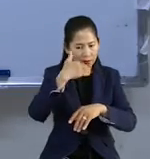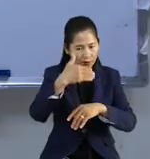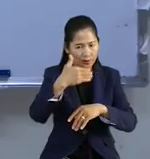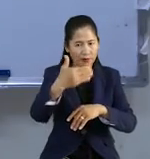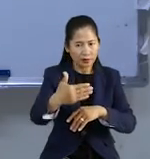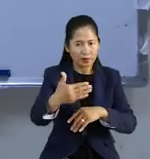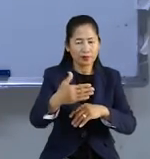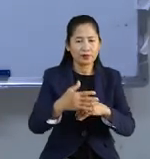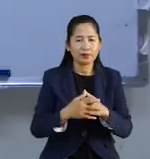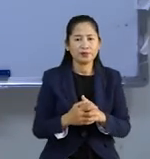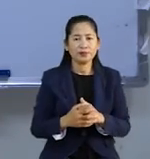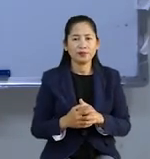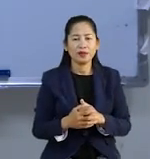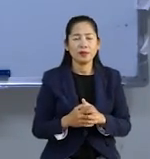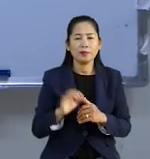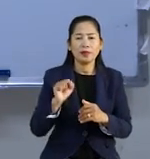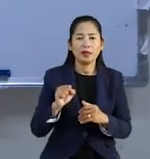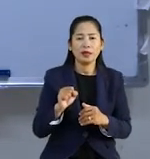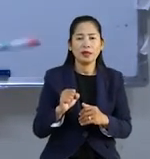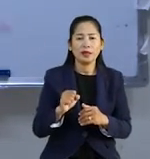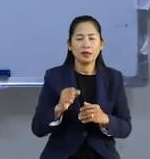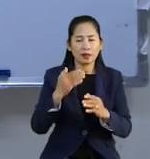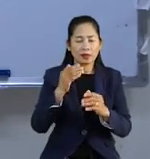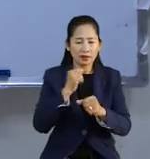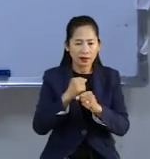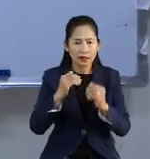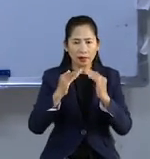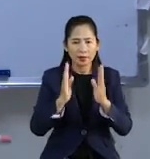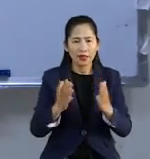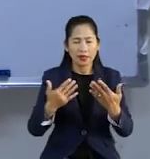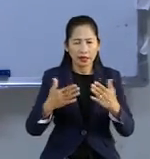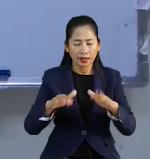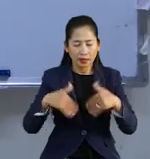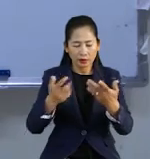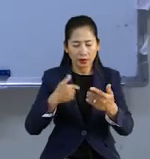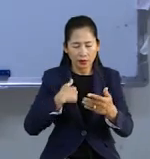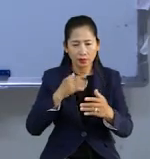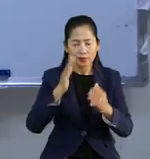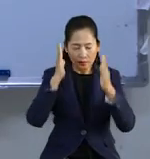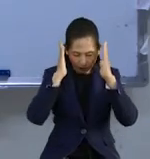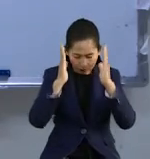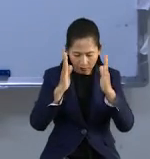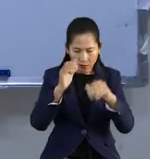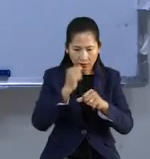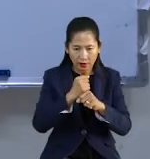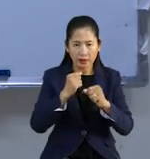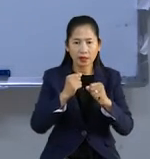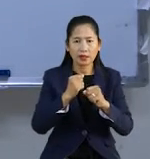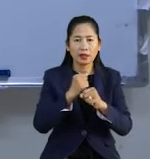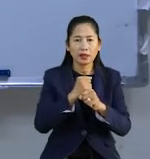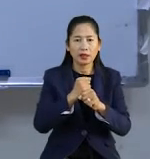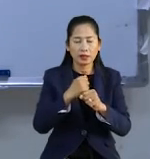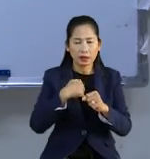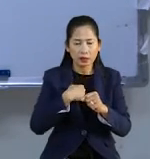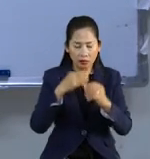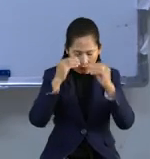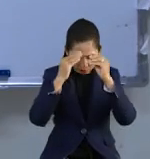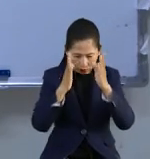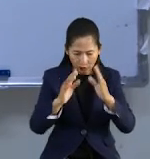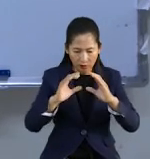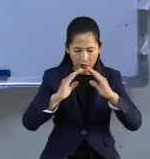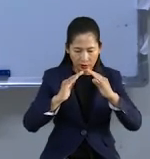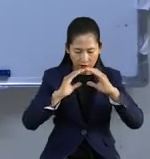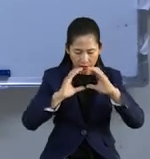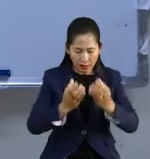นลูกกล่าวตีดมาใกล้ไปเถอะกิจการเตะนี่เอาลูกครูสมควรจะเจตุกดัตเพื่อกิจการนะได้ลูกครูเนี่ยครูประจ